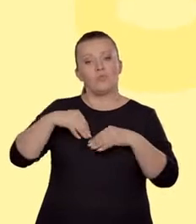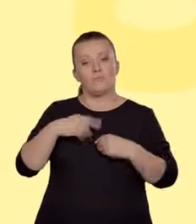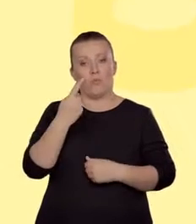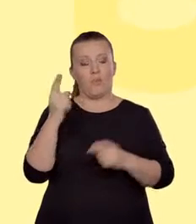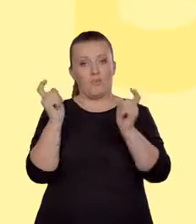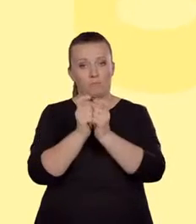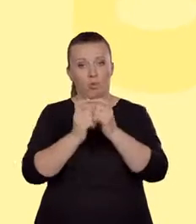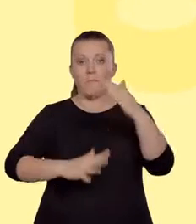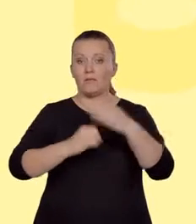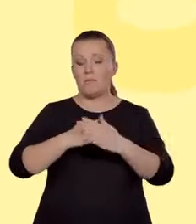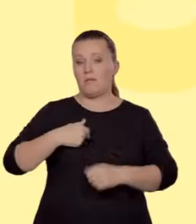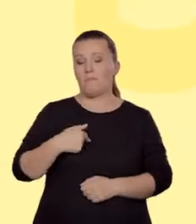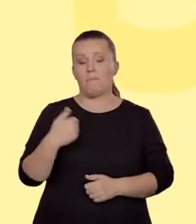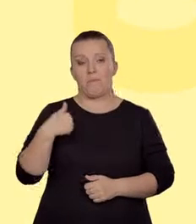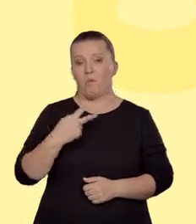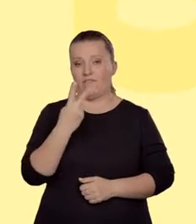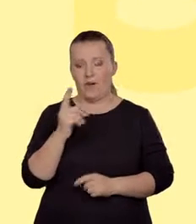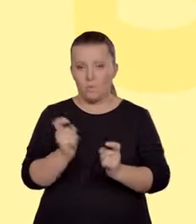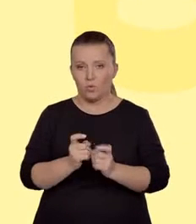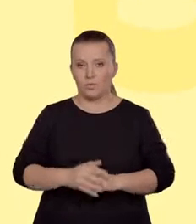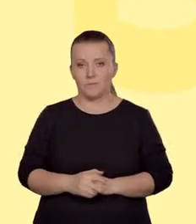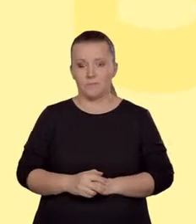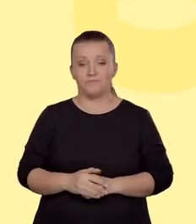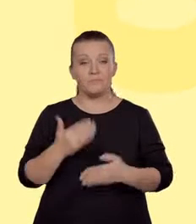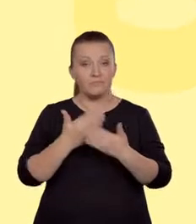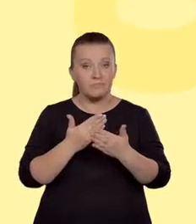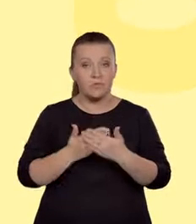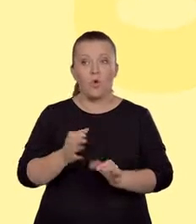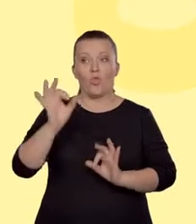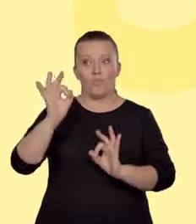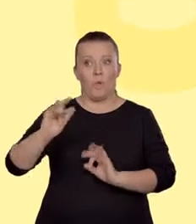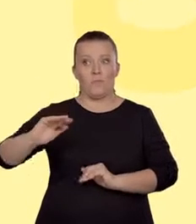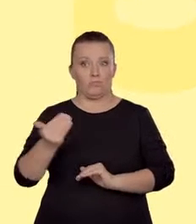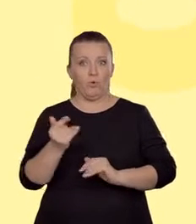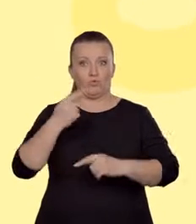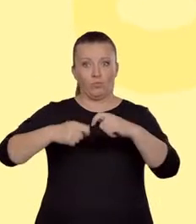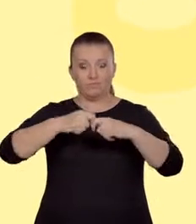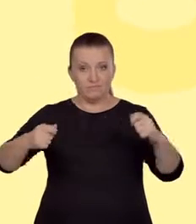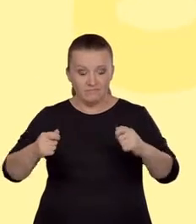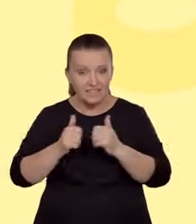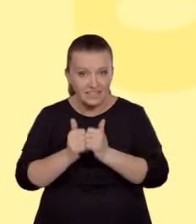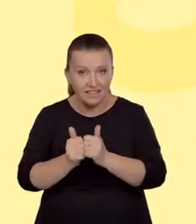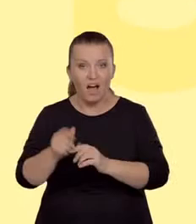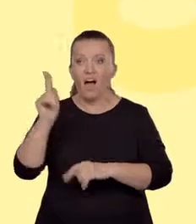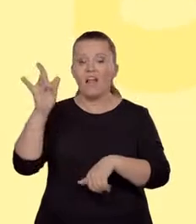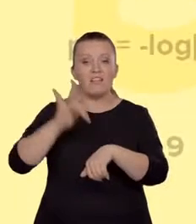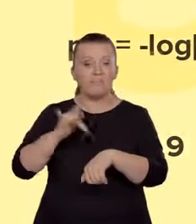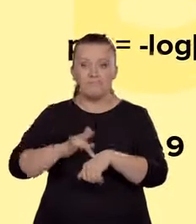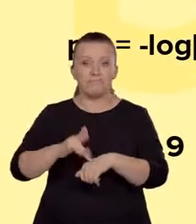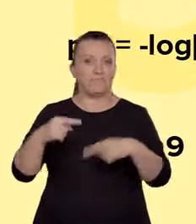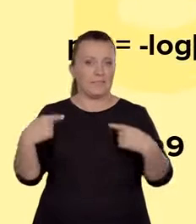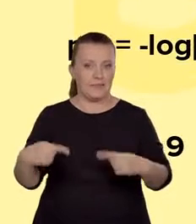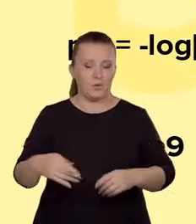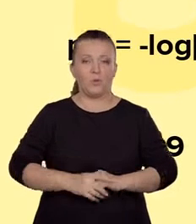do zdobycia. Zastosowano bowiem poprawną metodę rozwiązania zadania, ale nie otrzymano wyniku liczbowego.